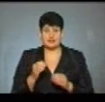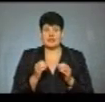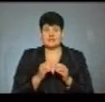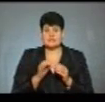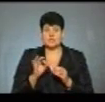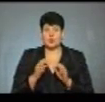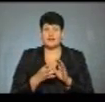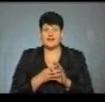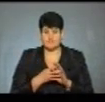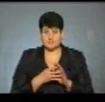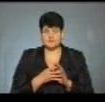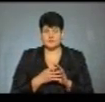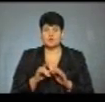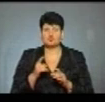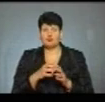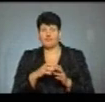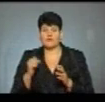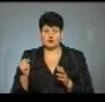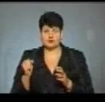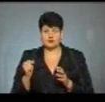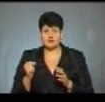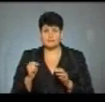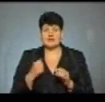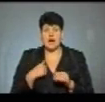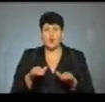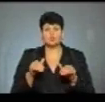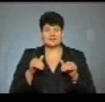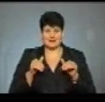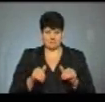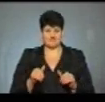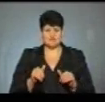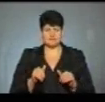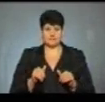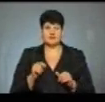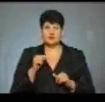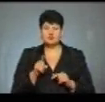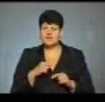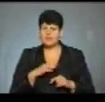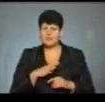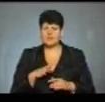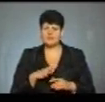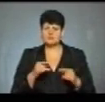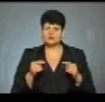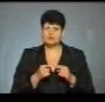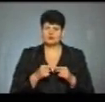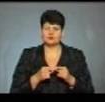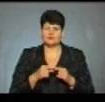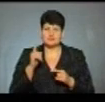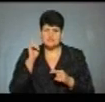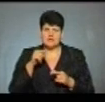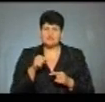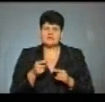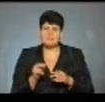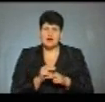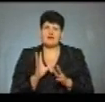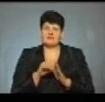чому вилучили ми правку? Я утримався, тому що я не був впевнений, що ця правка буде внесена. В чому